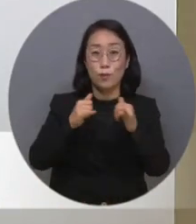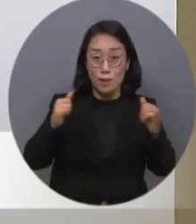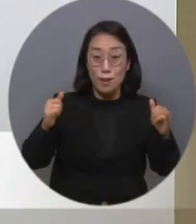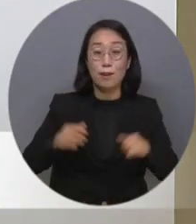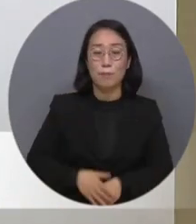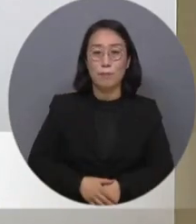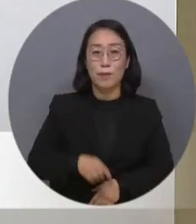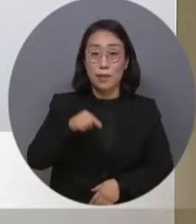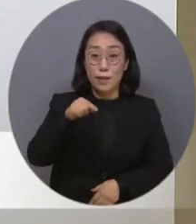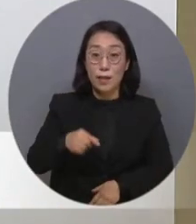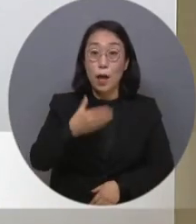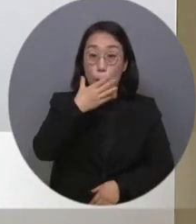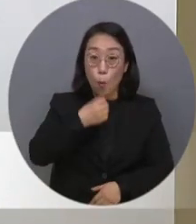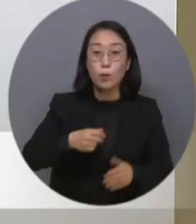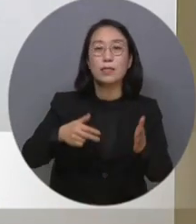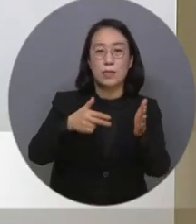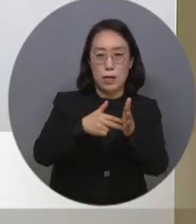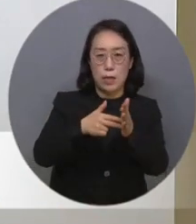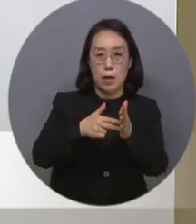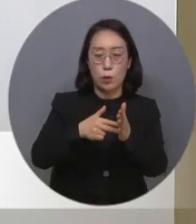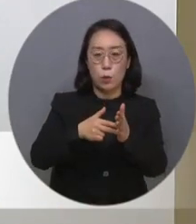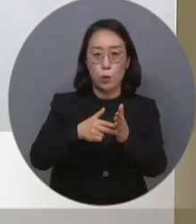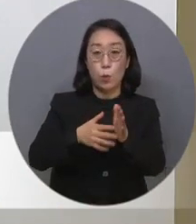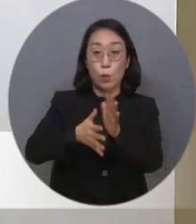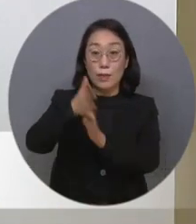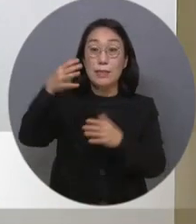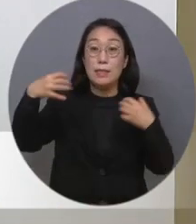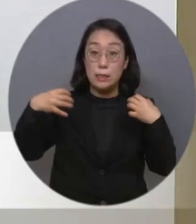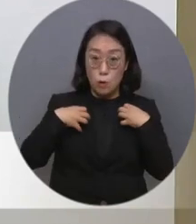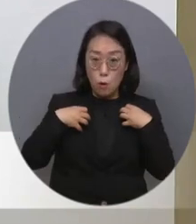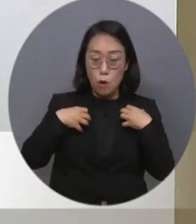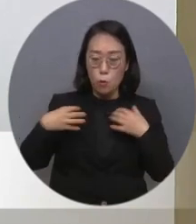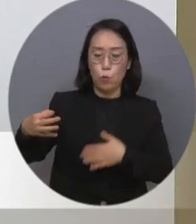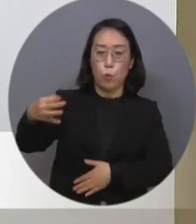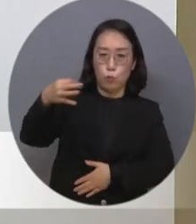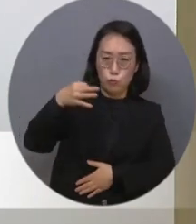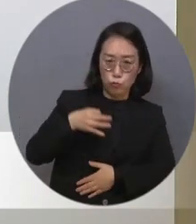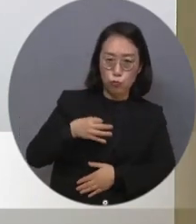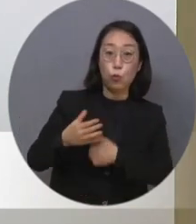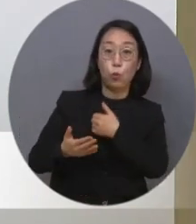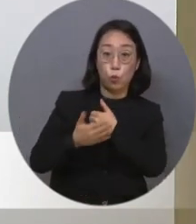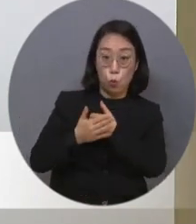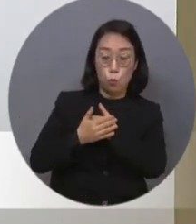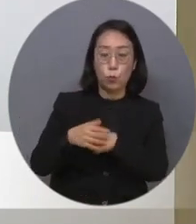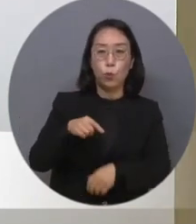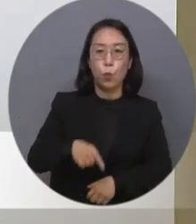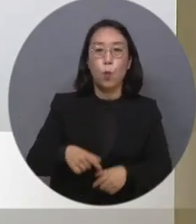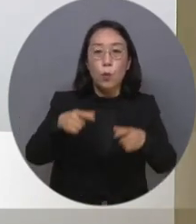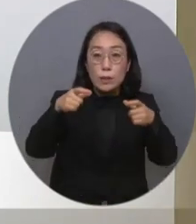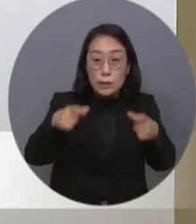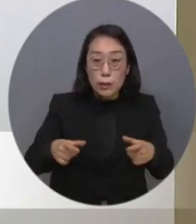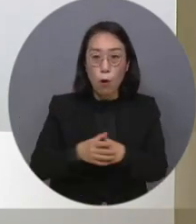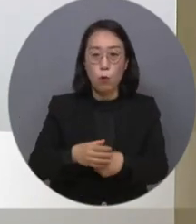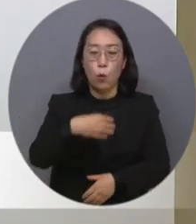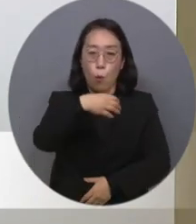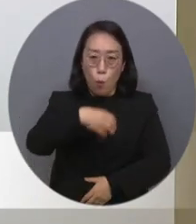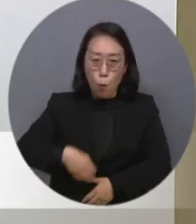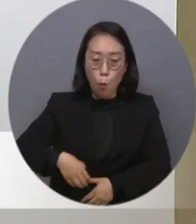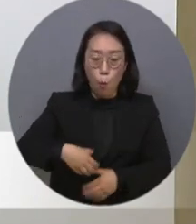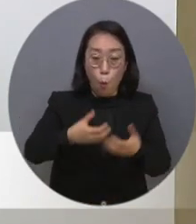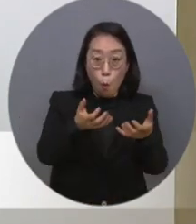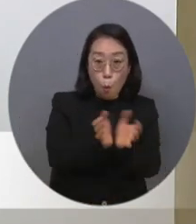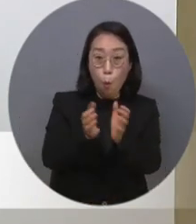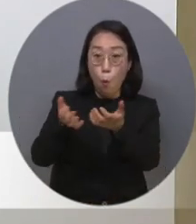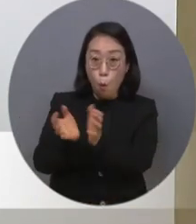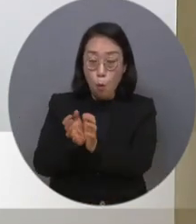광양시 사랑나눔 복지재단이라든가 시청 다사랑에서 금전을 지원을 하고 지역사회보장협의체라든가 읍면동